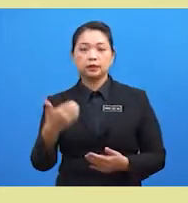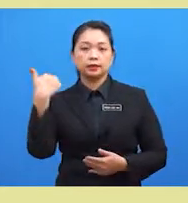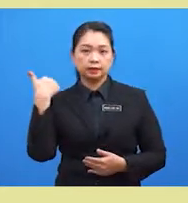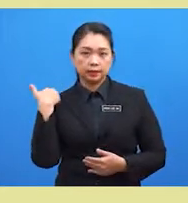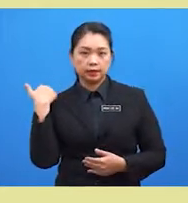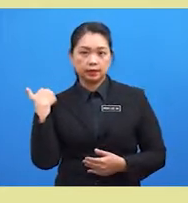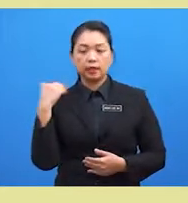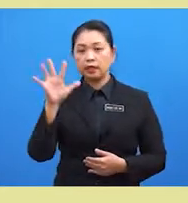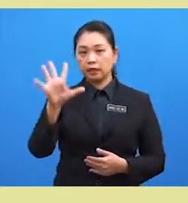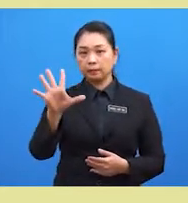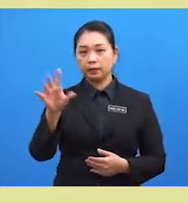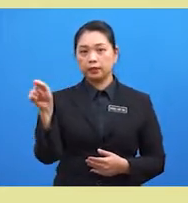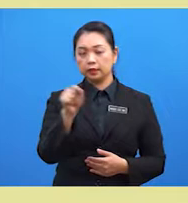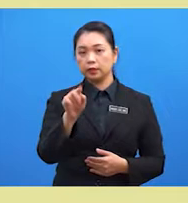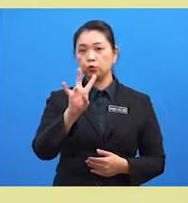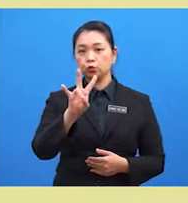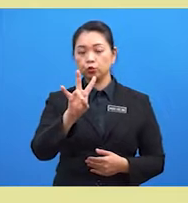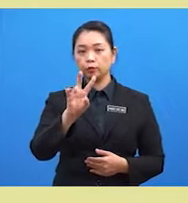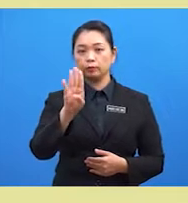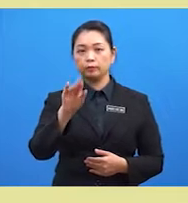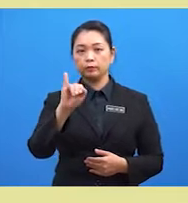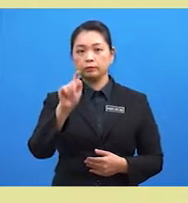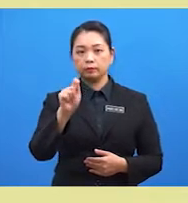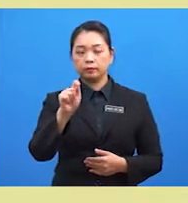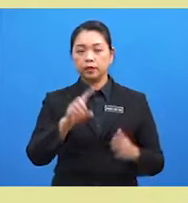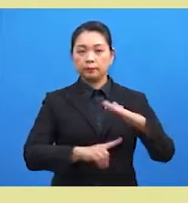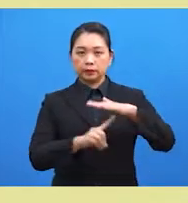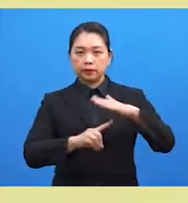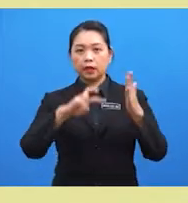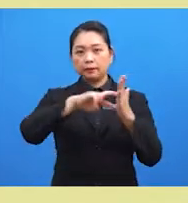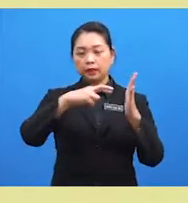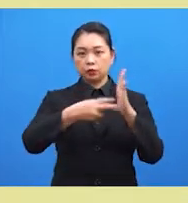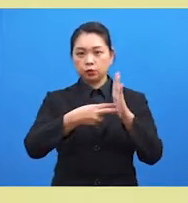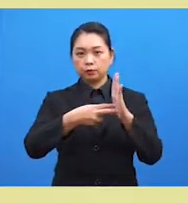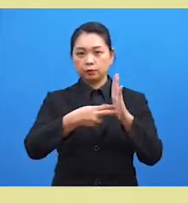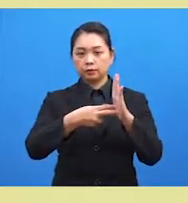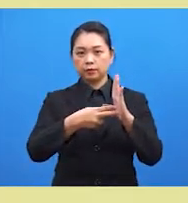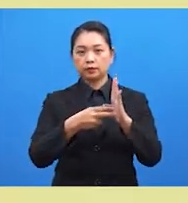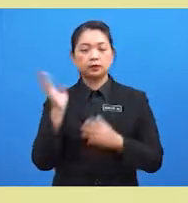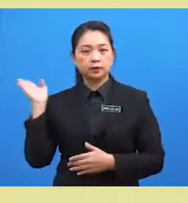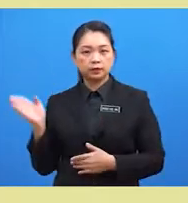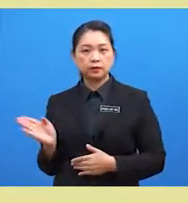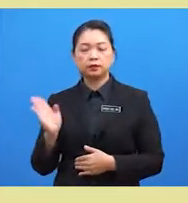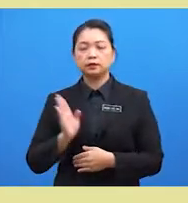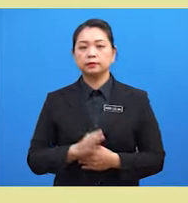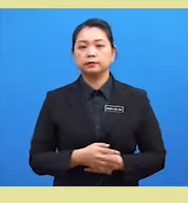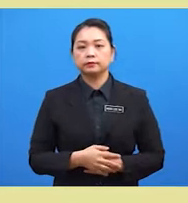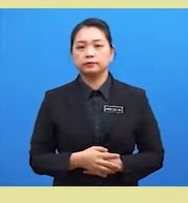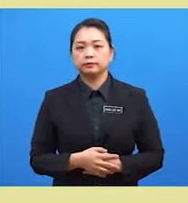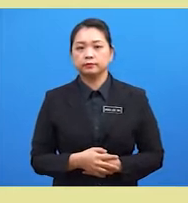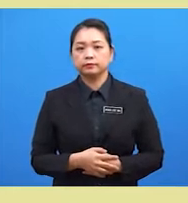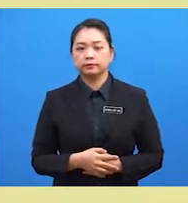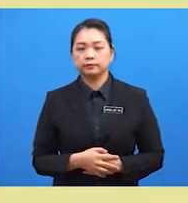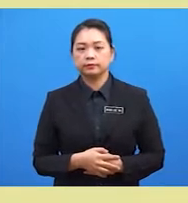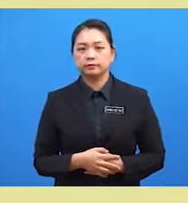terdiri daripada 5 hingga 7 bait berdasarkan maksud peribahasa bagai